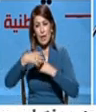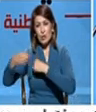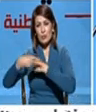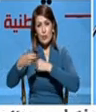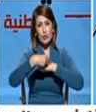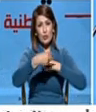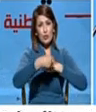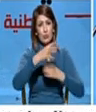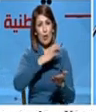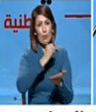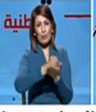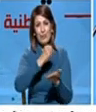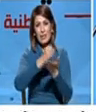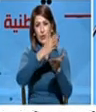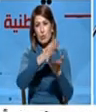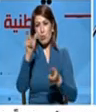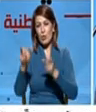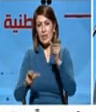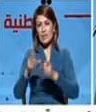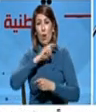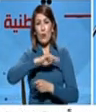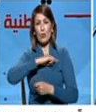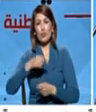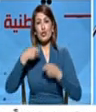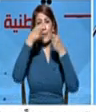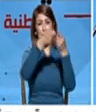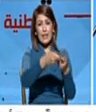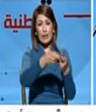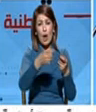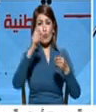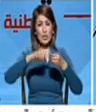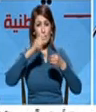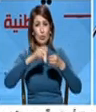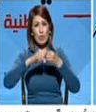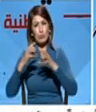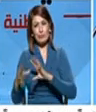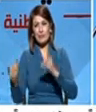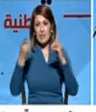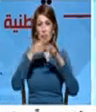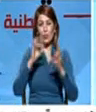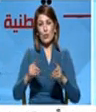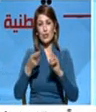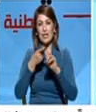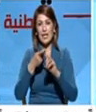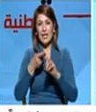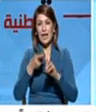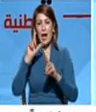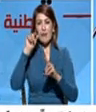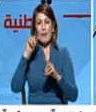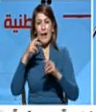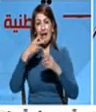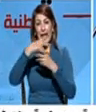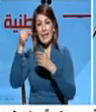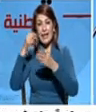خلصوا معناتها ما عليهم من التزامات تخسر من دفع المساهمات تم تطوير جمله من تطبيقات فيما يتعلق بالتالي بالتالي دكتور يعني